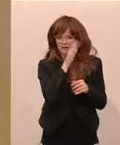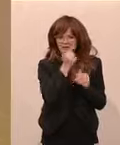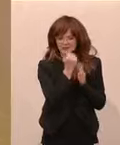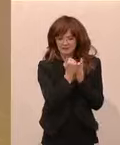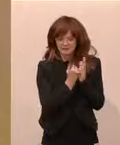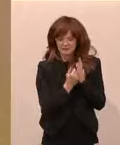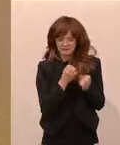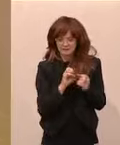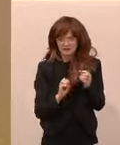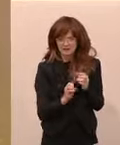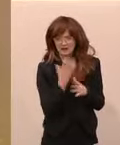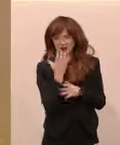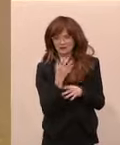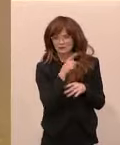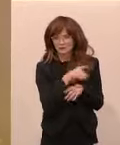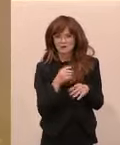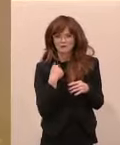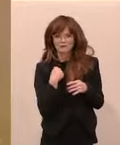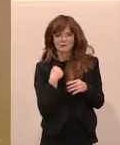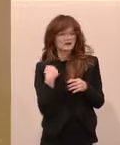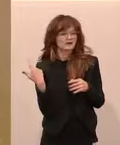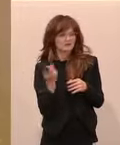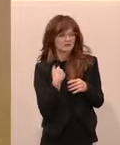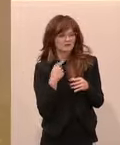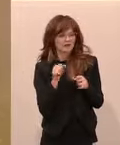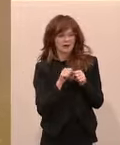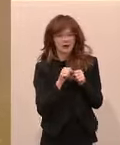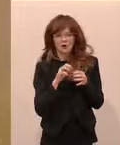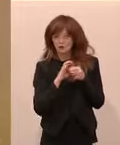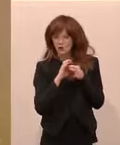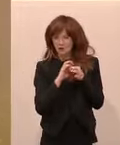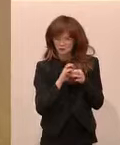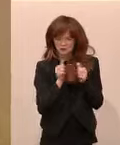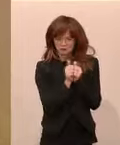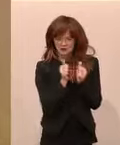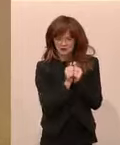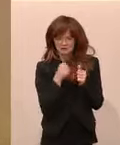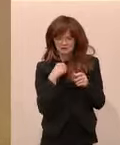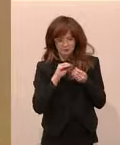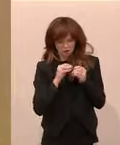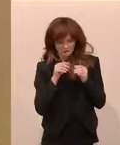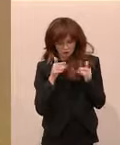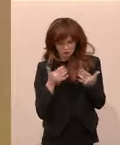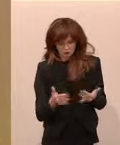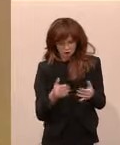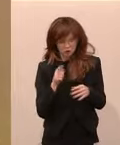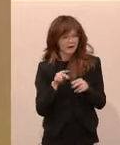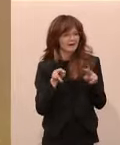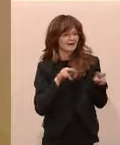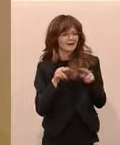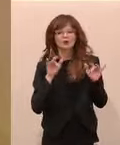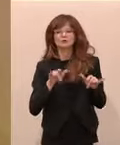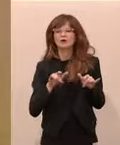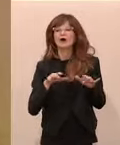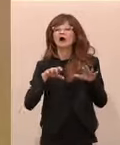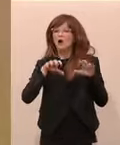Koalitionspartner darüber beschäftigen und damit befassen. Ja, die Regierung hat digitale Kompetenzen im Internet, wenn es darum geht, sich bei Hass im